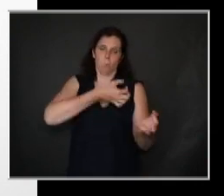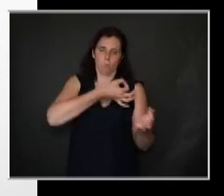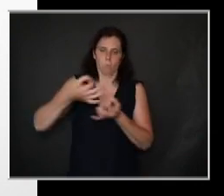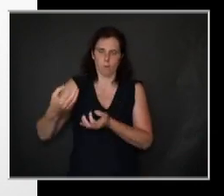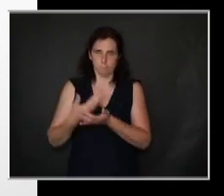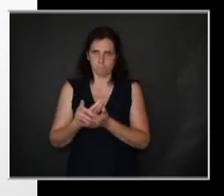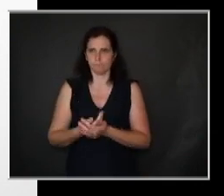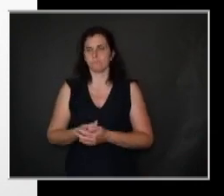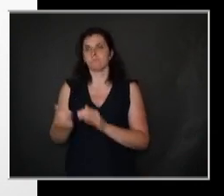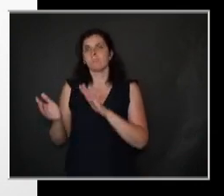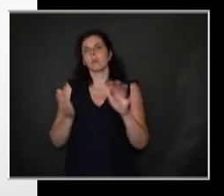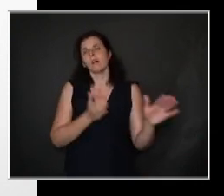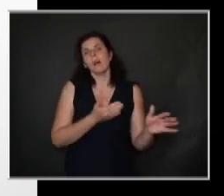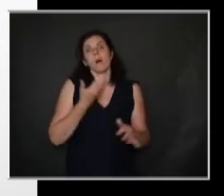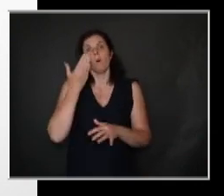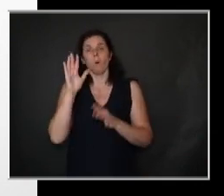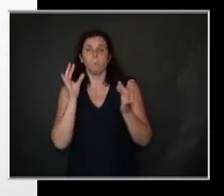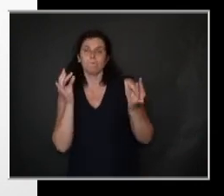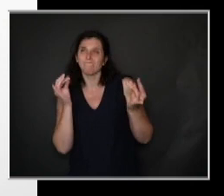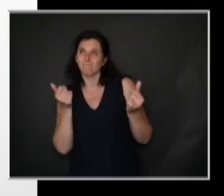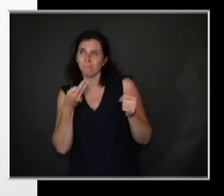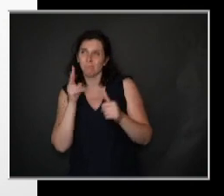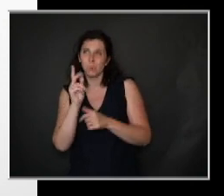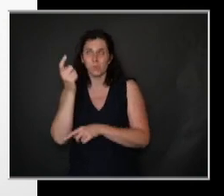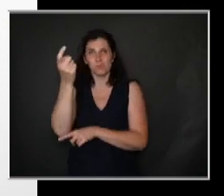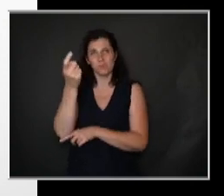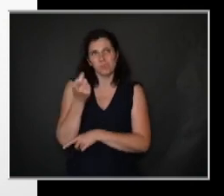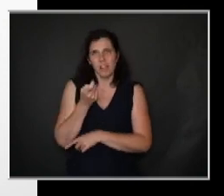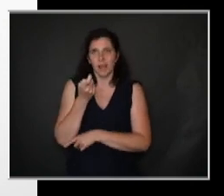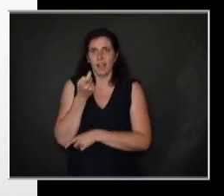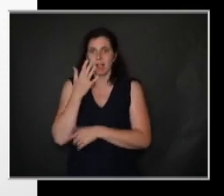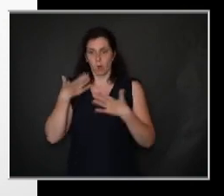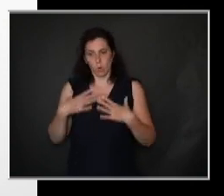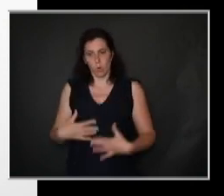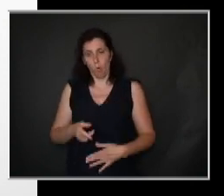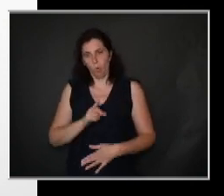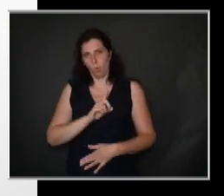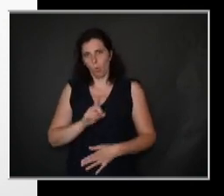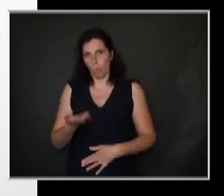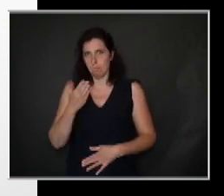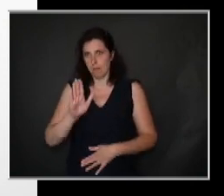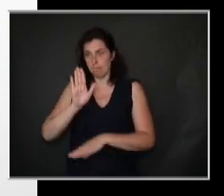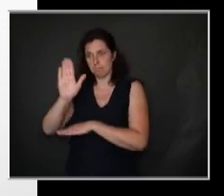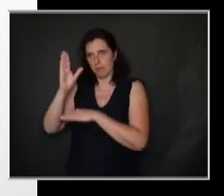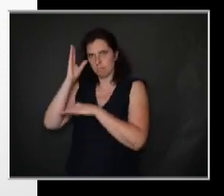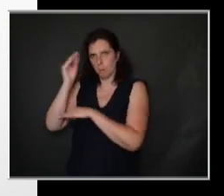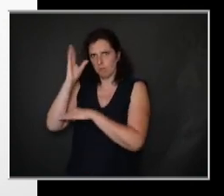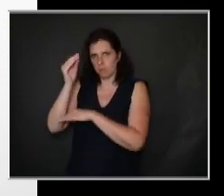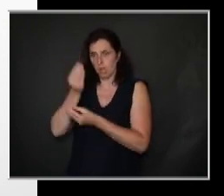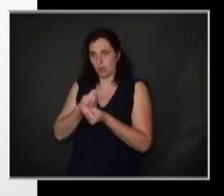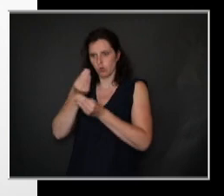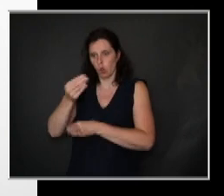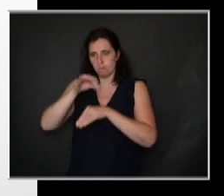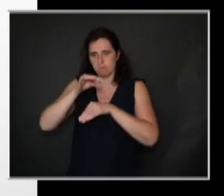Plus subtilement, on va dire, il y a des facteurs qui ne sont pas spécialement physiques, mais qui, au plan professionnel, vont favoriser la